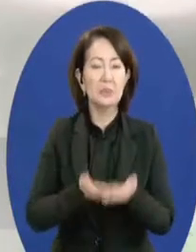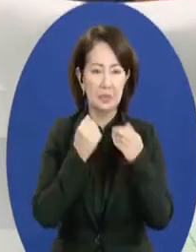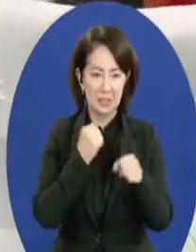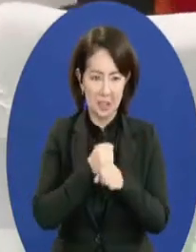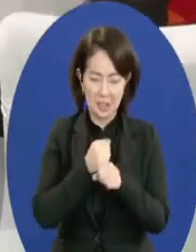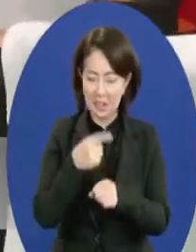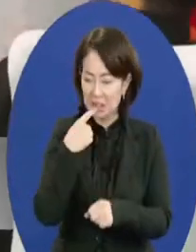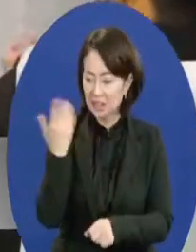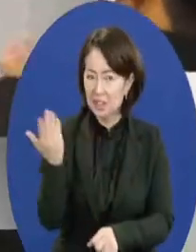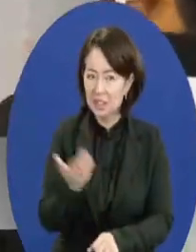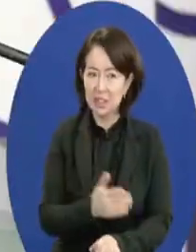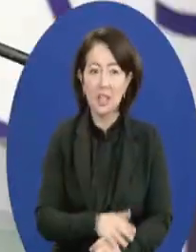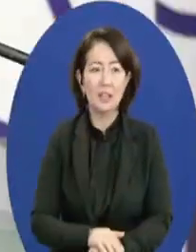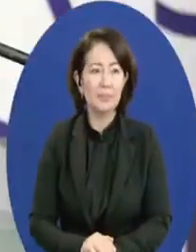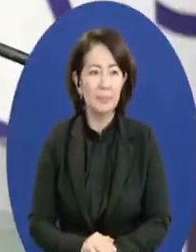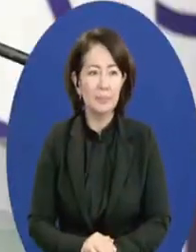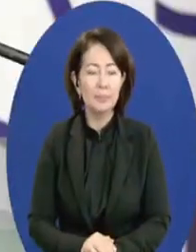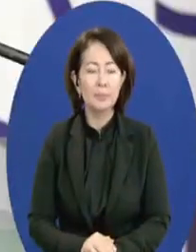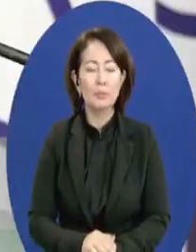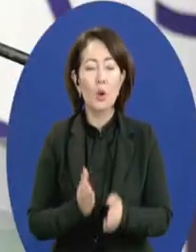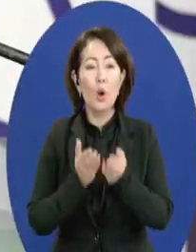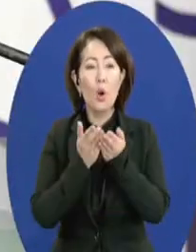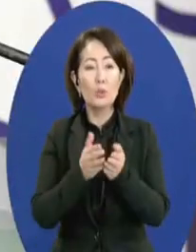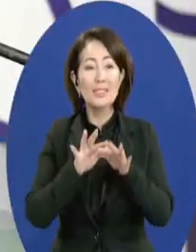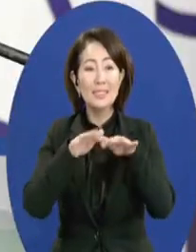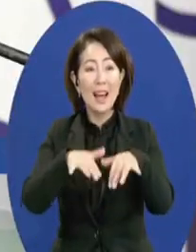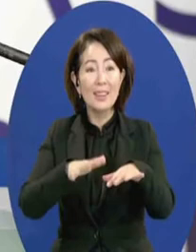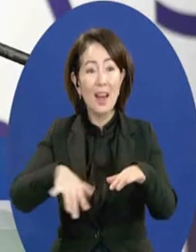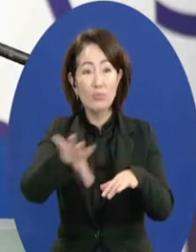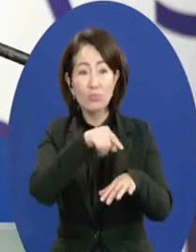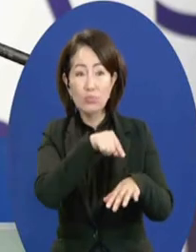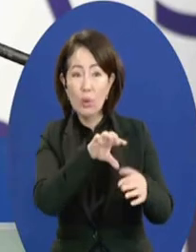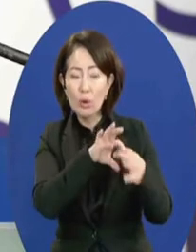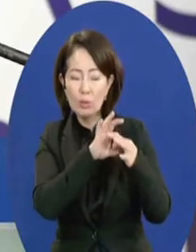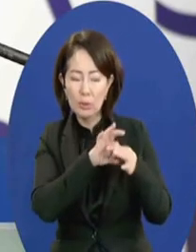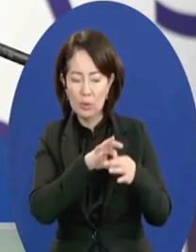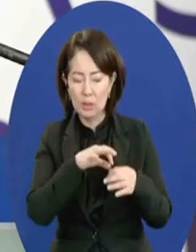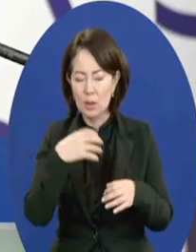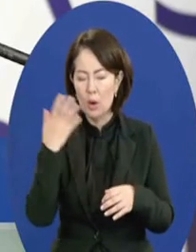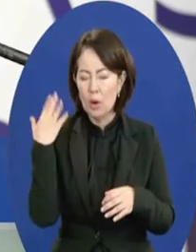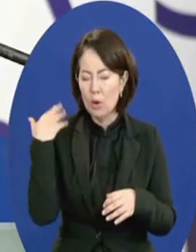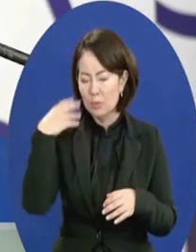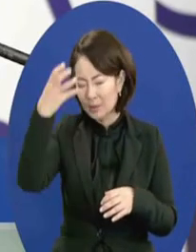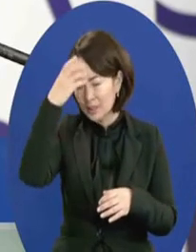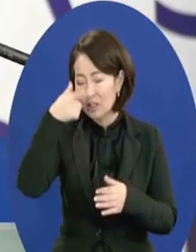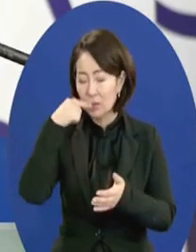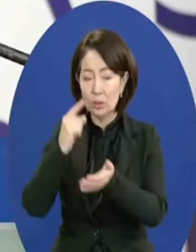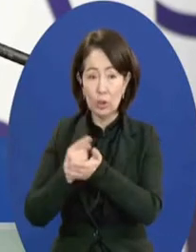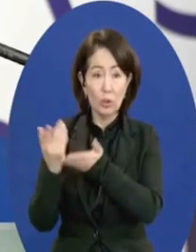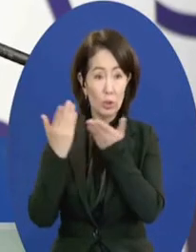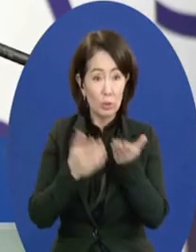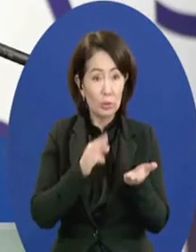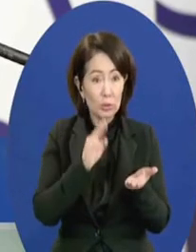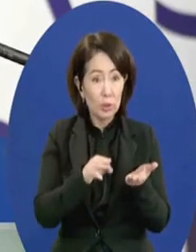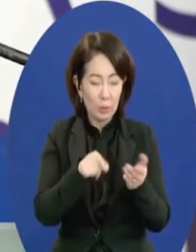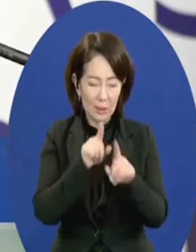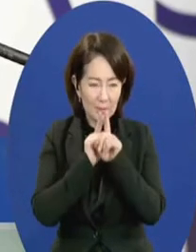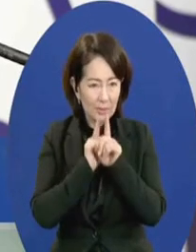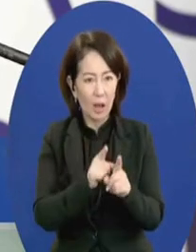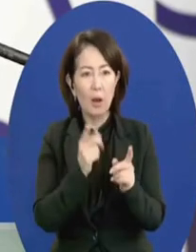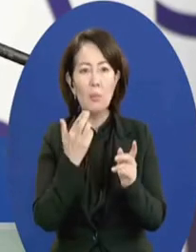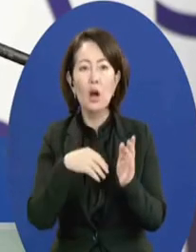ажиллана гэдгээ хэллээ. Хөвсгөл талаар анхаарах хэмжээг засгийн газрын тогтоол бий гаргаж өгсөн тийм ээ. Тэр тогтоол хэрэгжиж явах